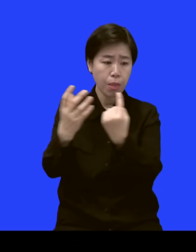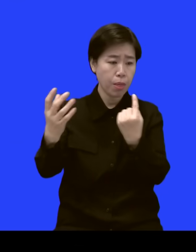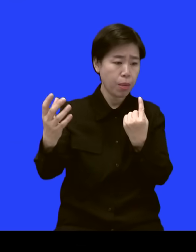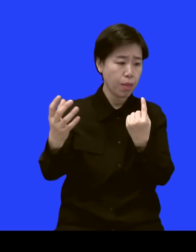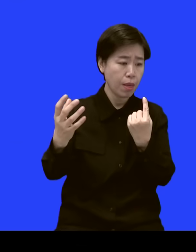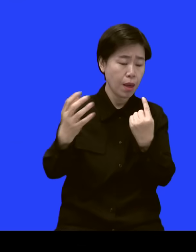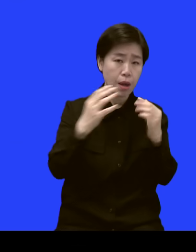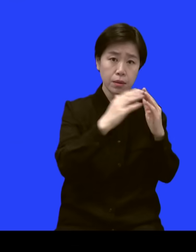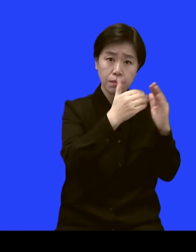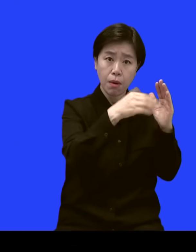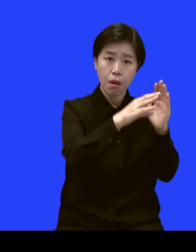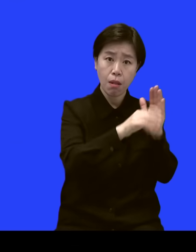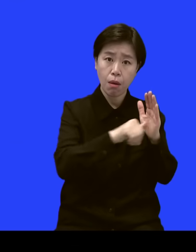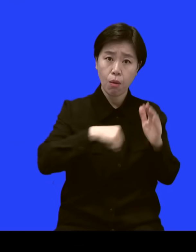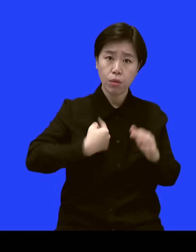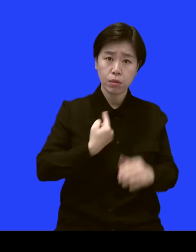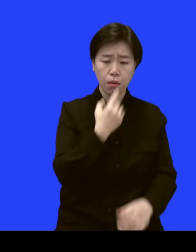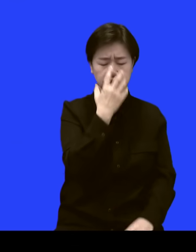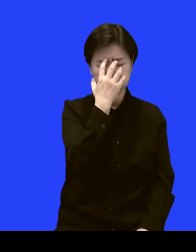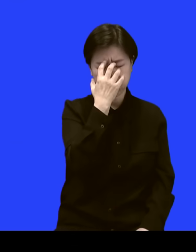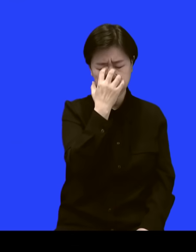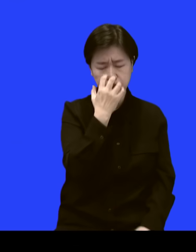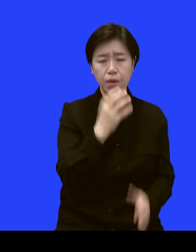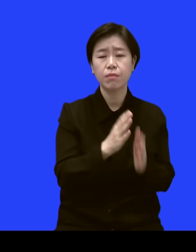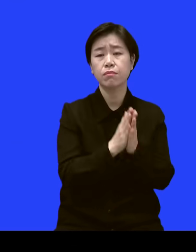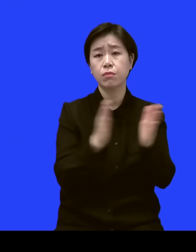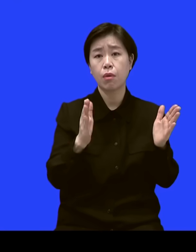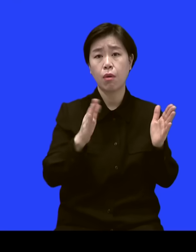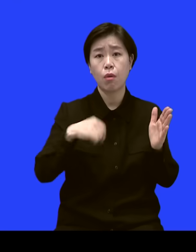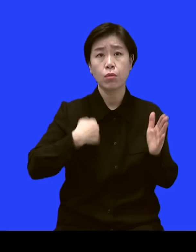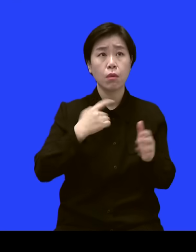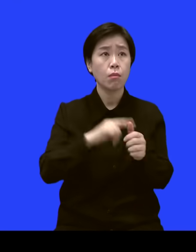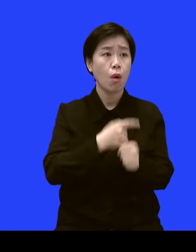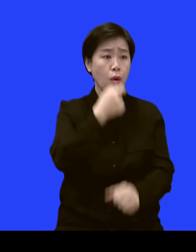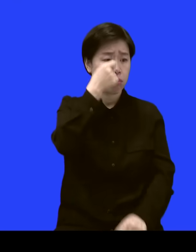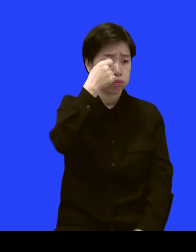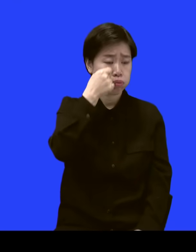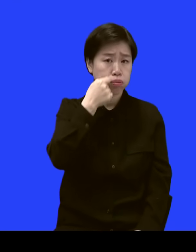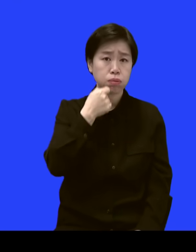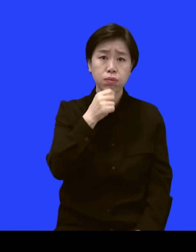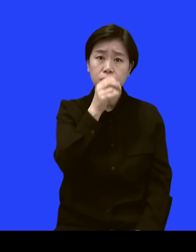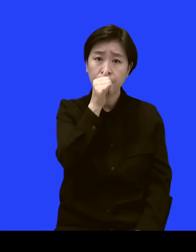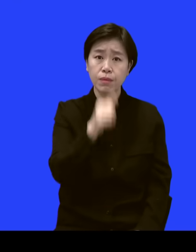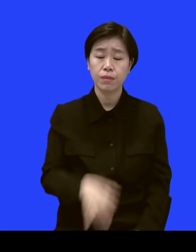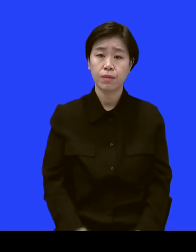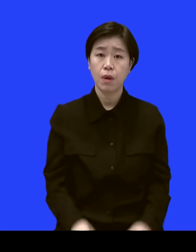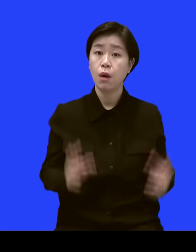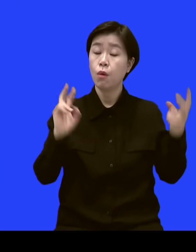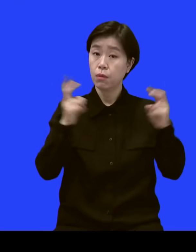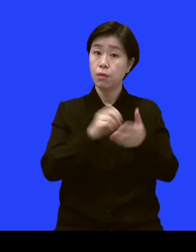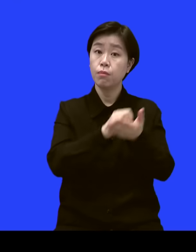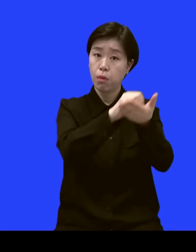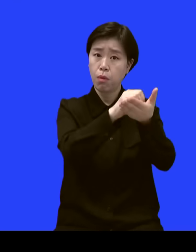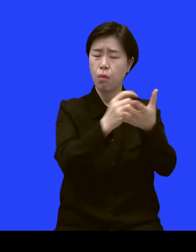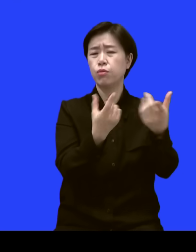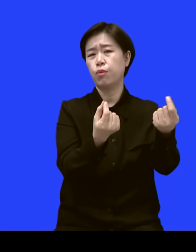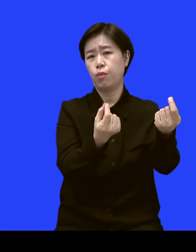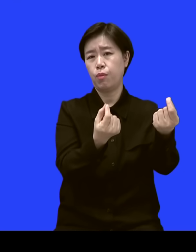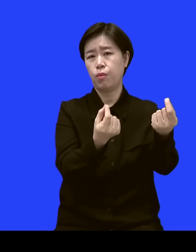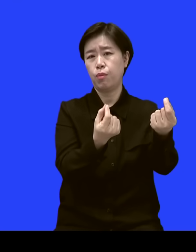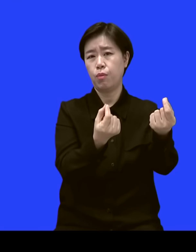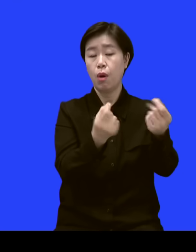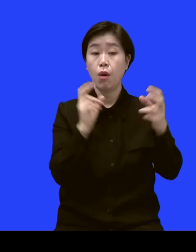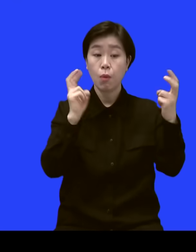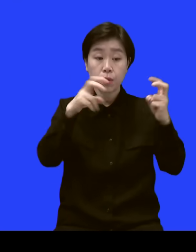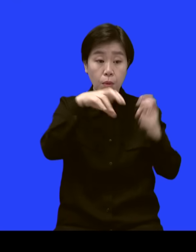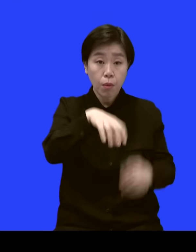같아요. 예. 혼자 집에 가는 길에는 울면서 가고, 그런 것들이 이제 직장 생활 하면서도 직장에서도